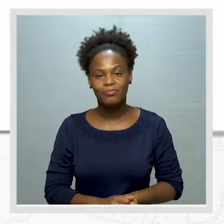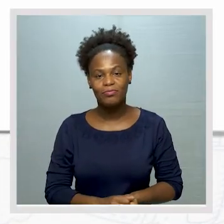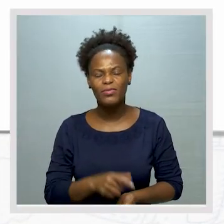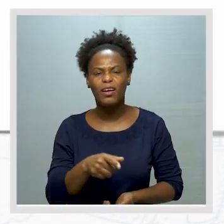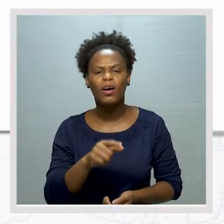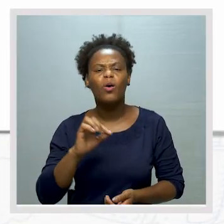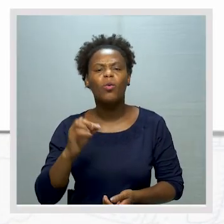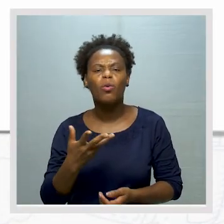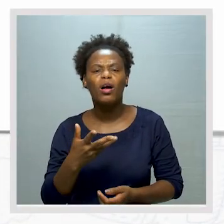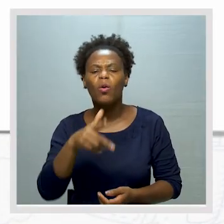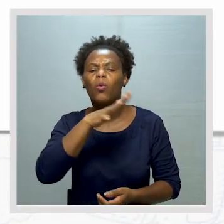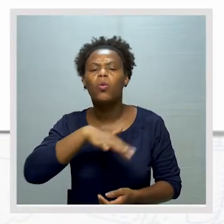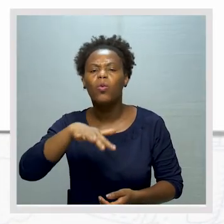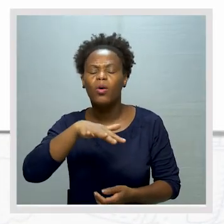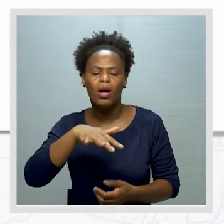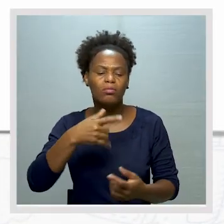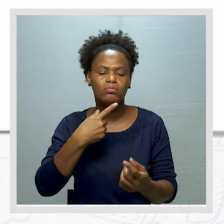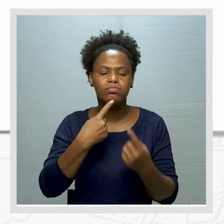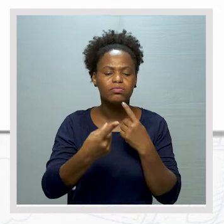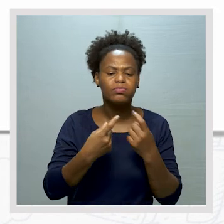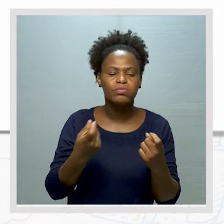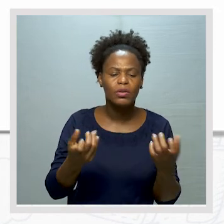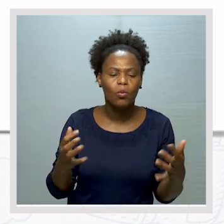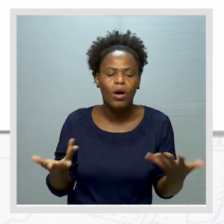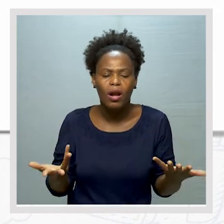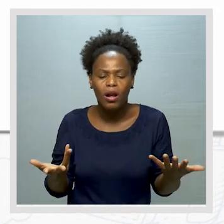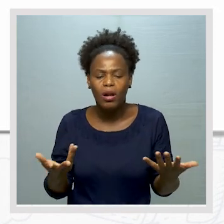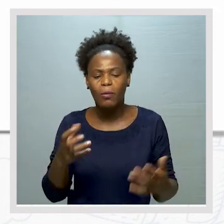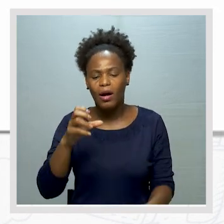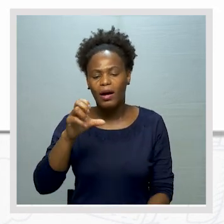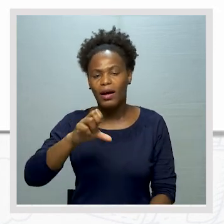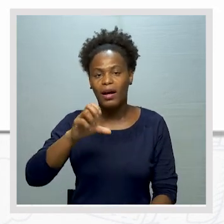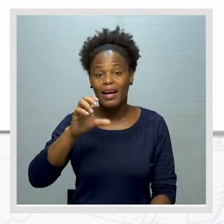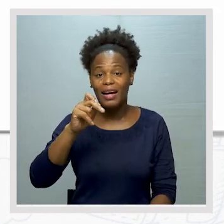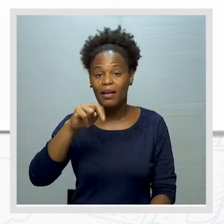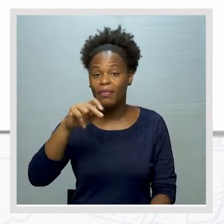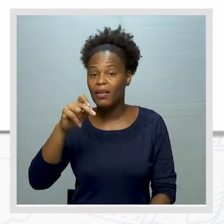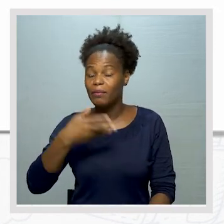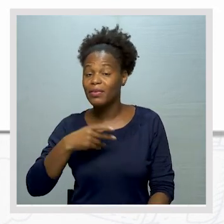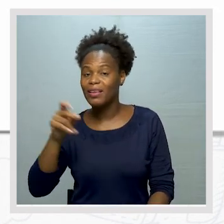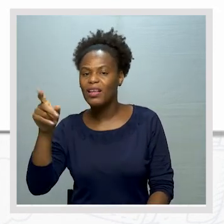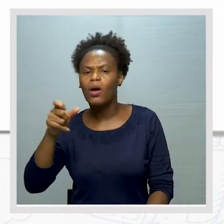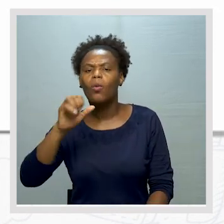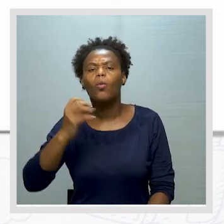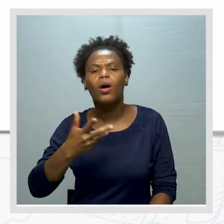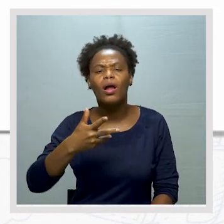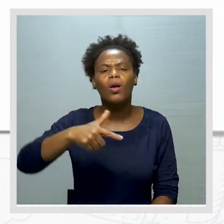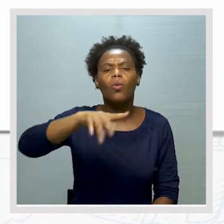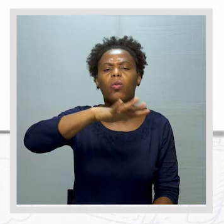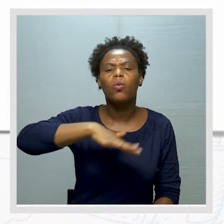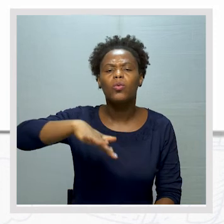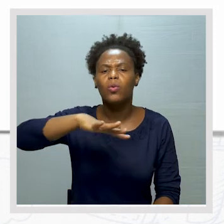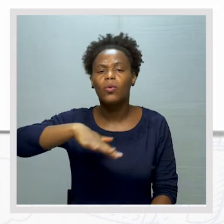quelle province, c'était la question pour Canada, dans quelle province du Canada on a trouvé plus